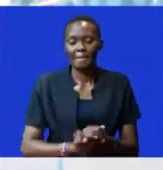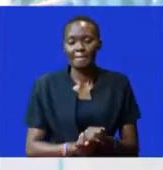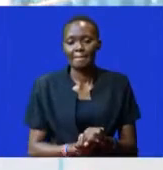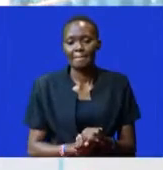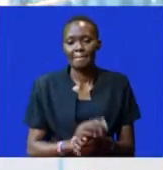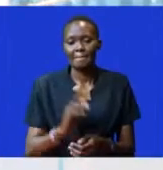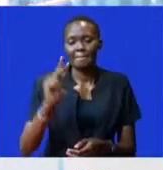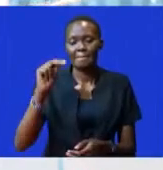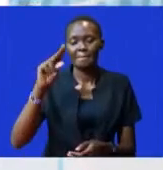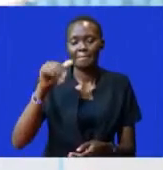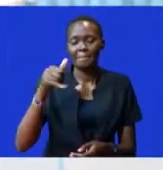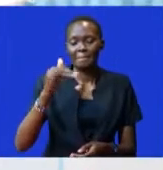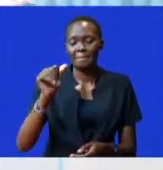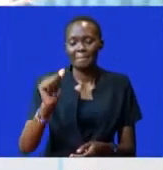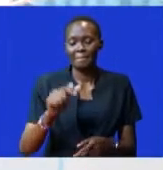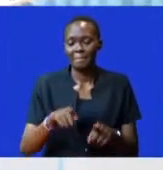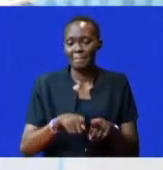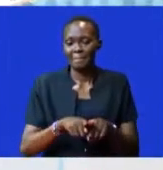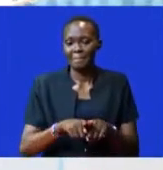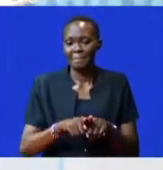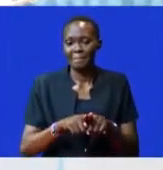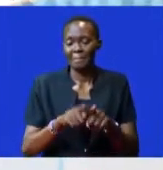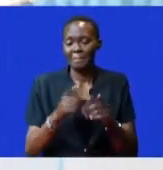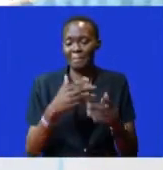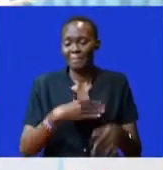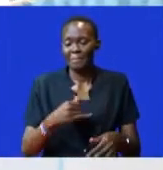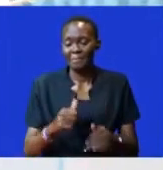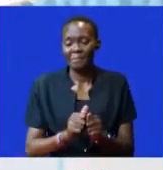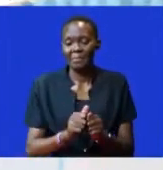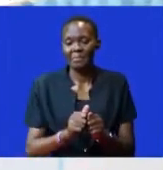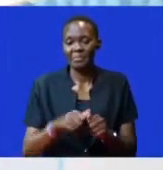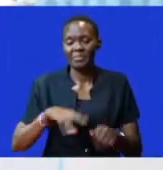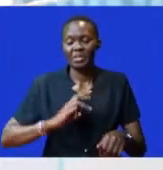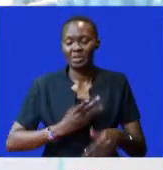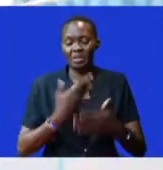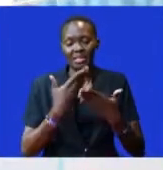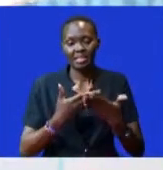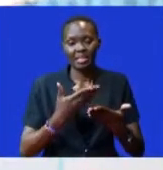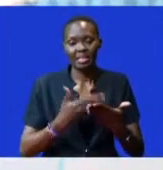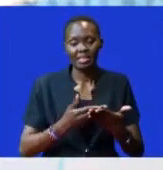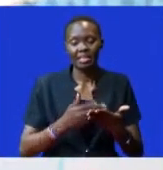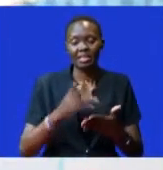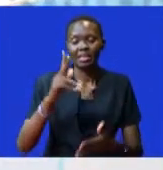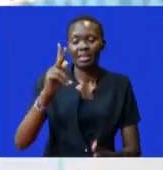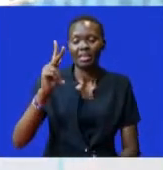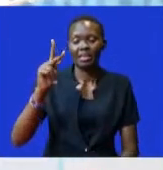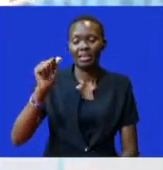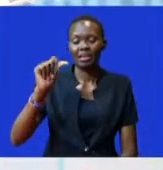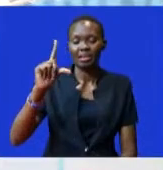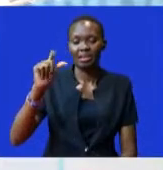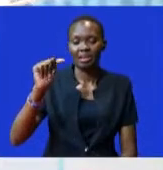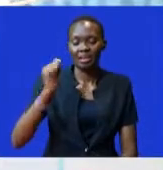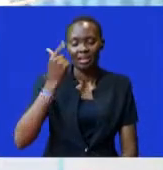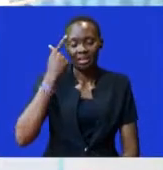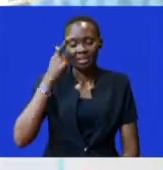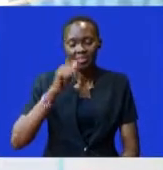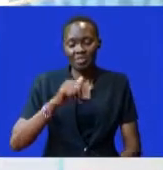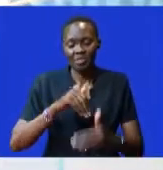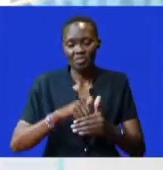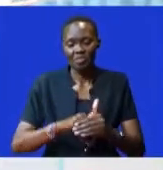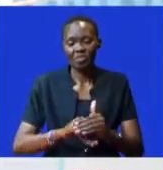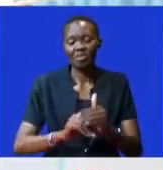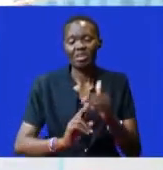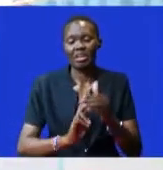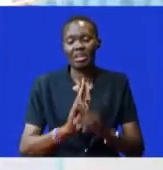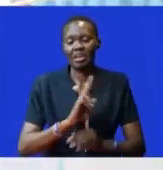Kuja adwa nodonje wachni. Ni Kala TV, agoni erokamano kabisa kuom luwo wachni motegno, kiluwo wachni